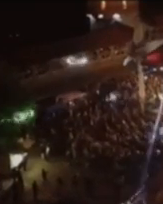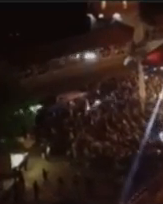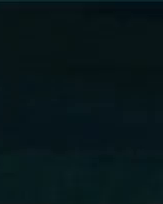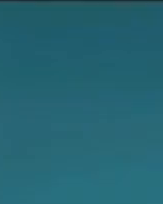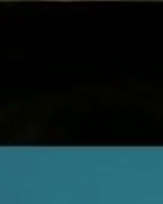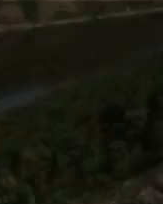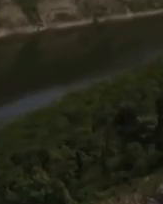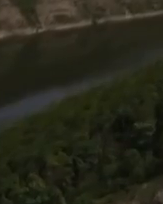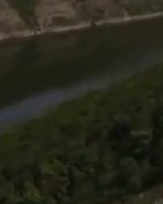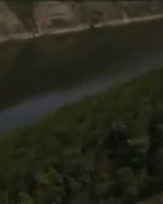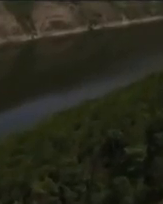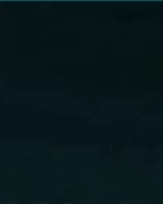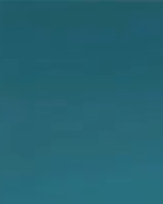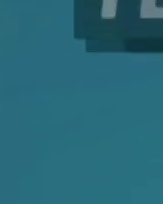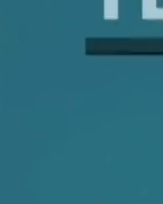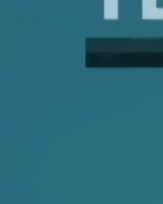Музика